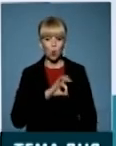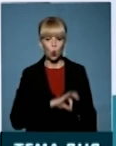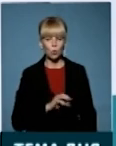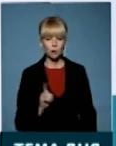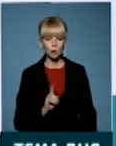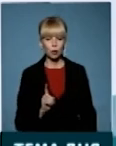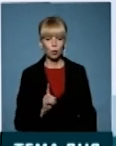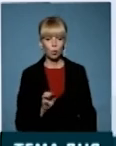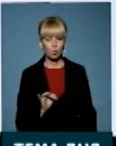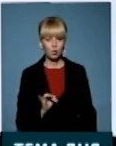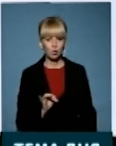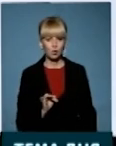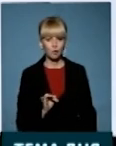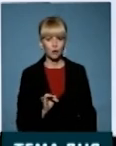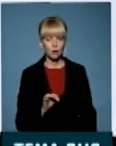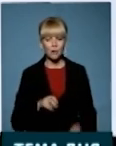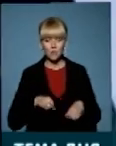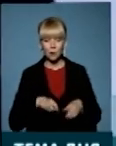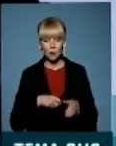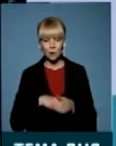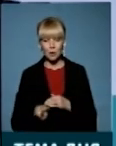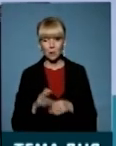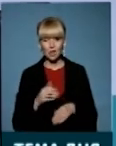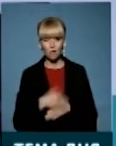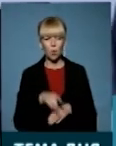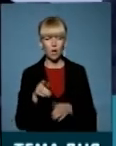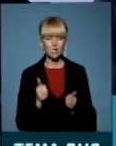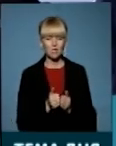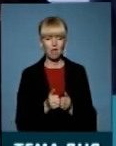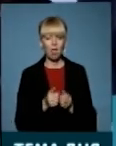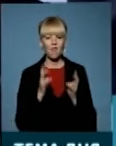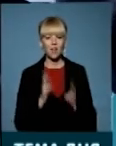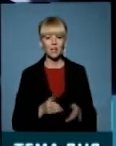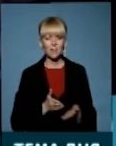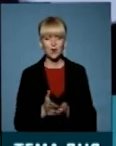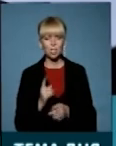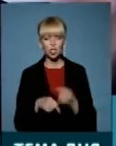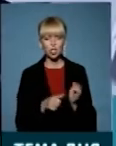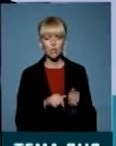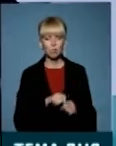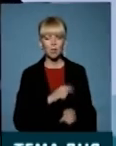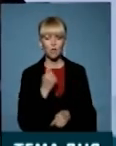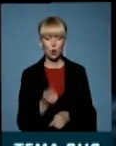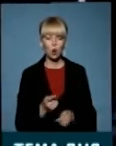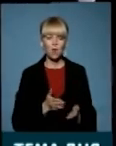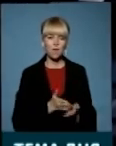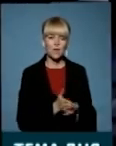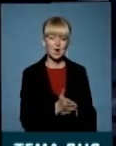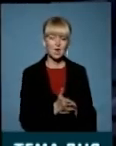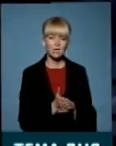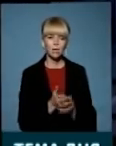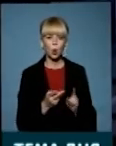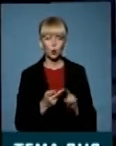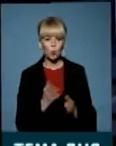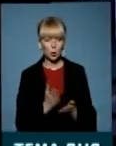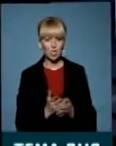щоб вибігти на вулицю. Рядом знаходиться аварійний виход, через 6 метрів один, вихід